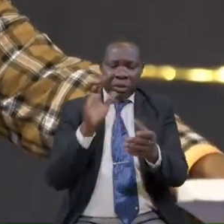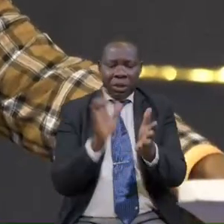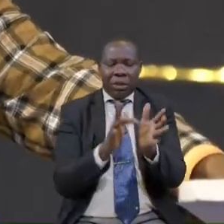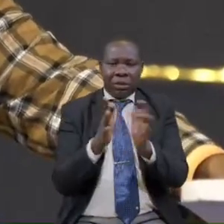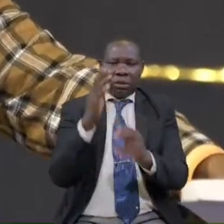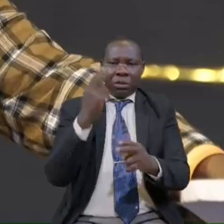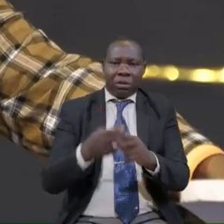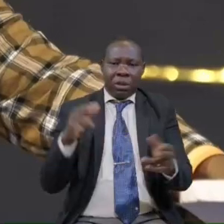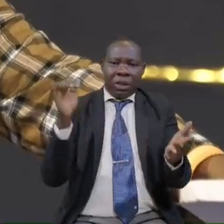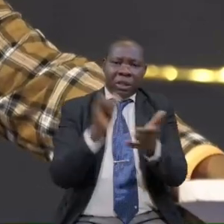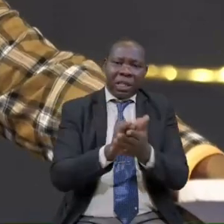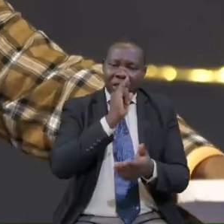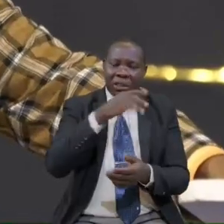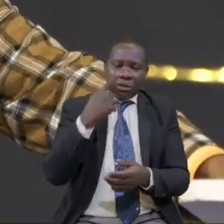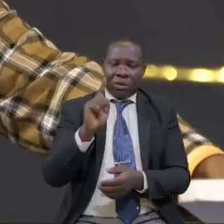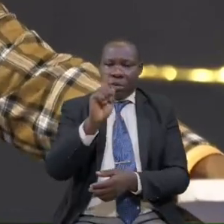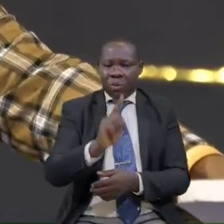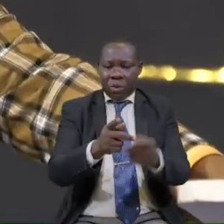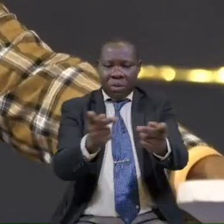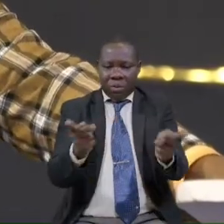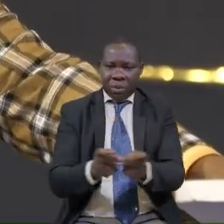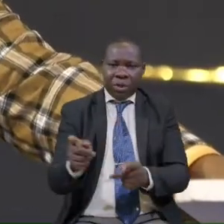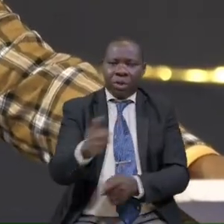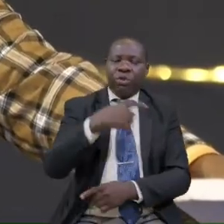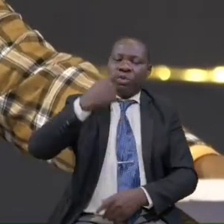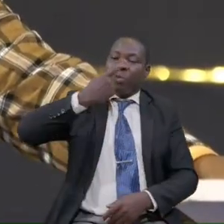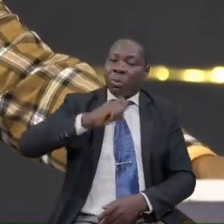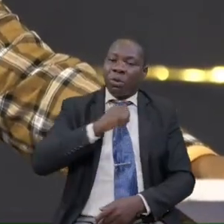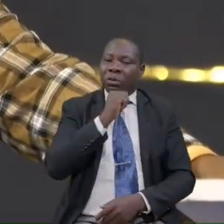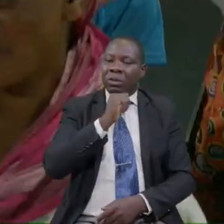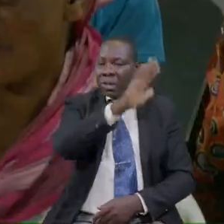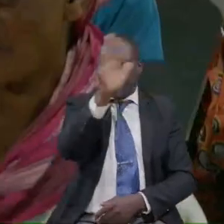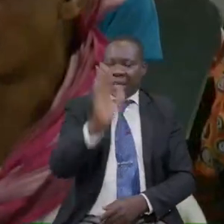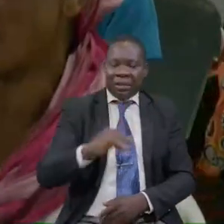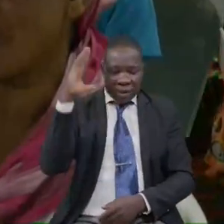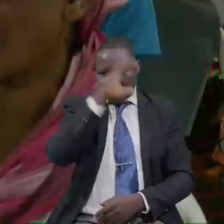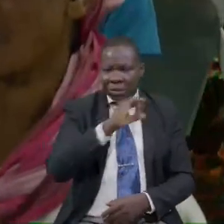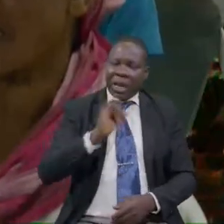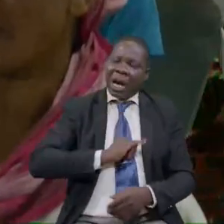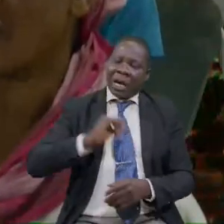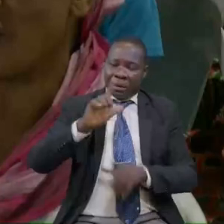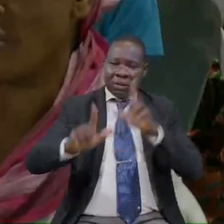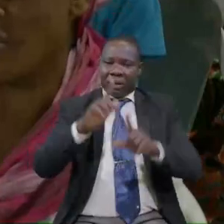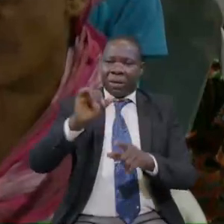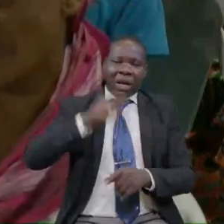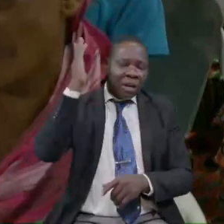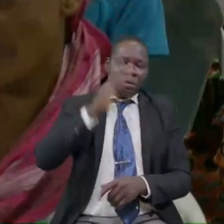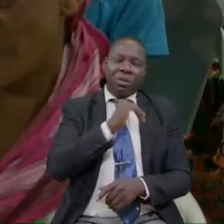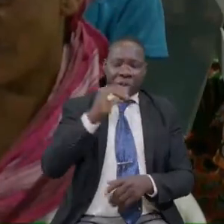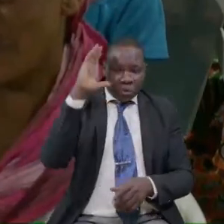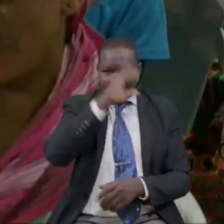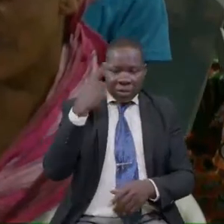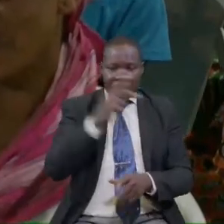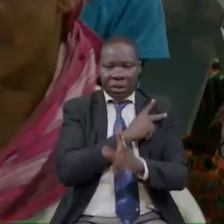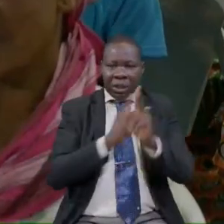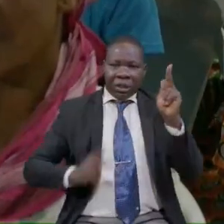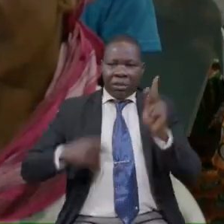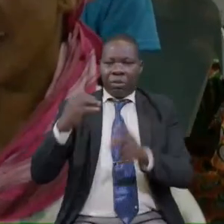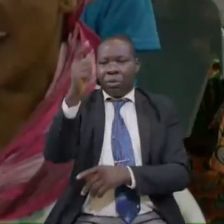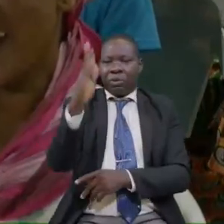C'est le lieu que vous ne devez pas rater. je ne vais pas rater le royaume de